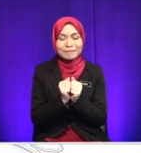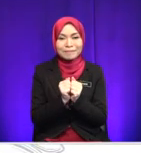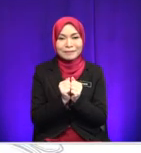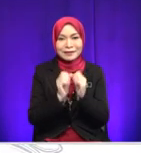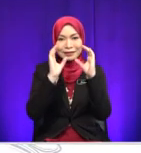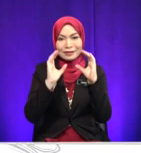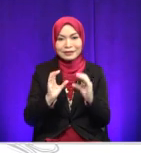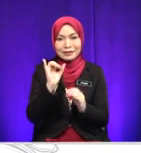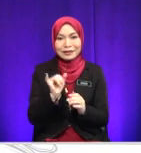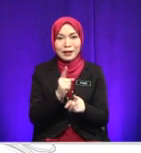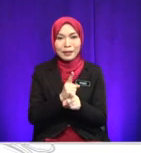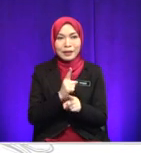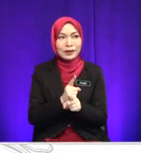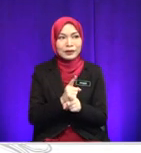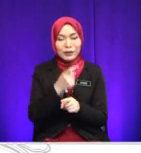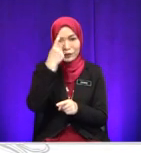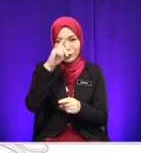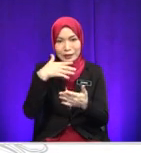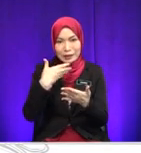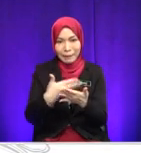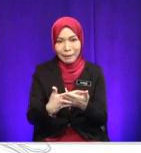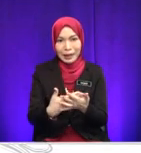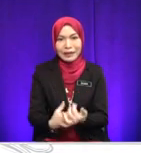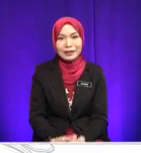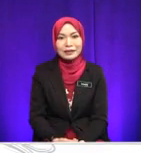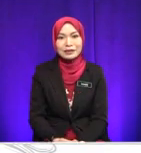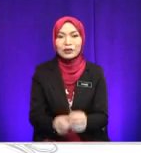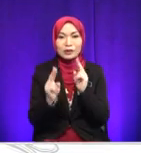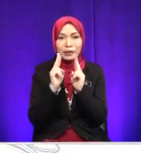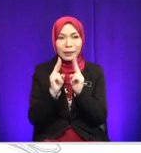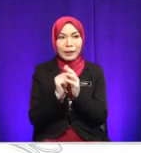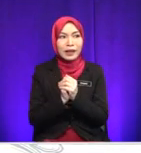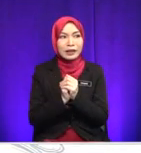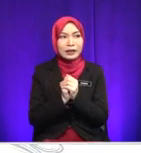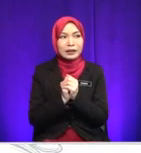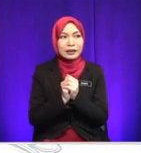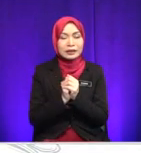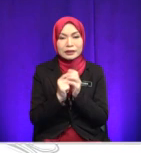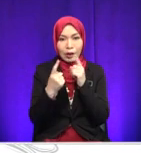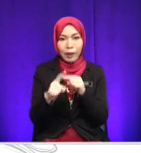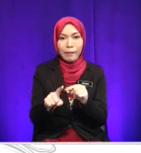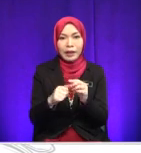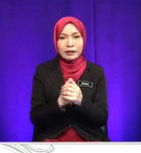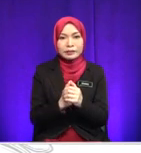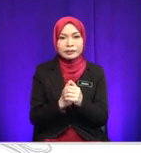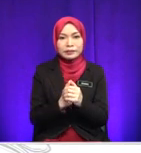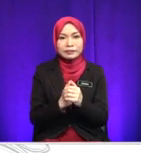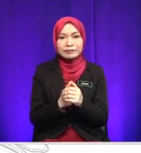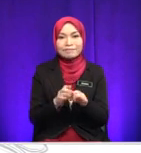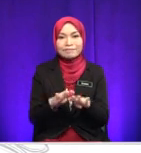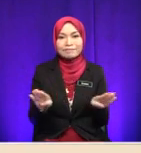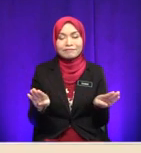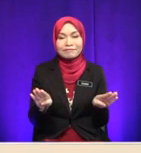ini? Saya nak cuba, Cikgu. Baik, silakan Haris. Bidang tanggungjawab dan tugas Kementerian Luar Negeri